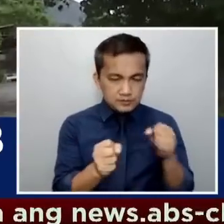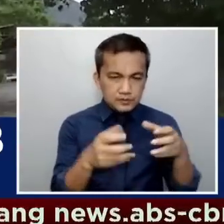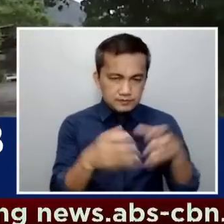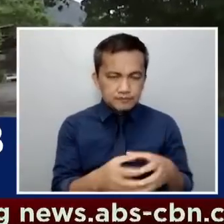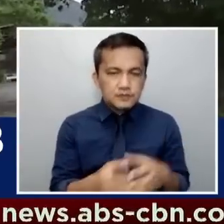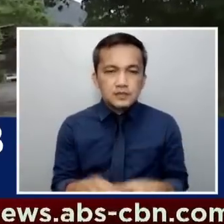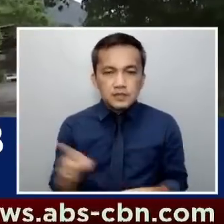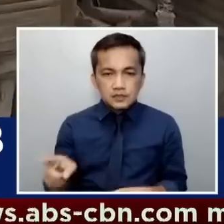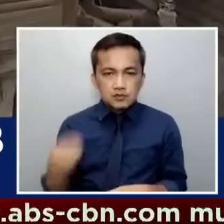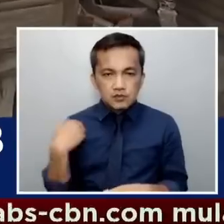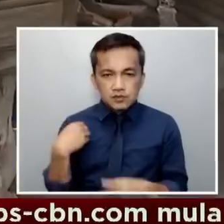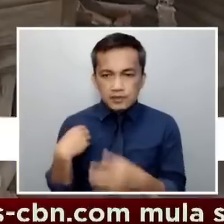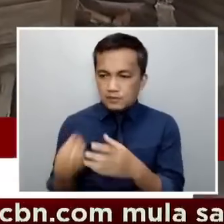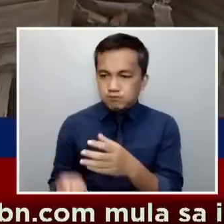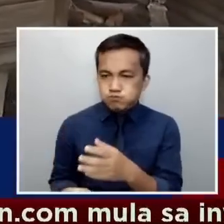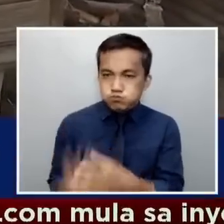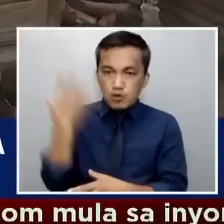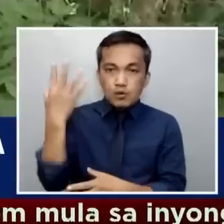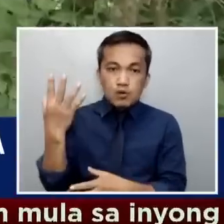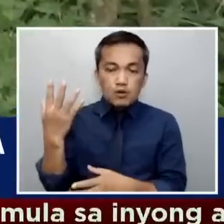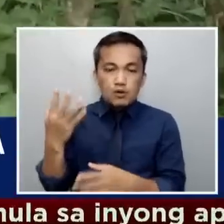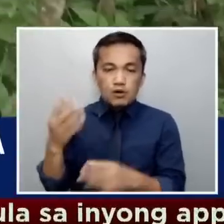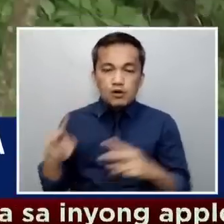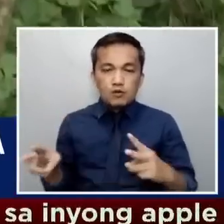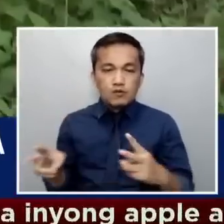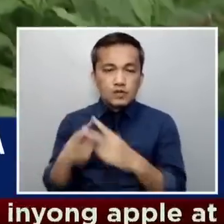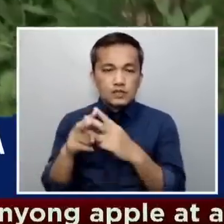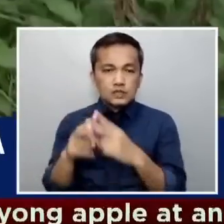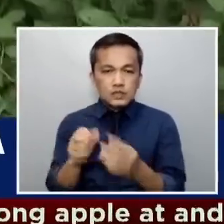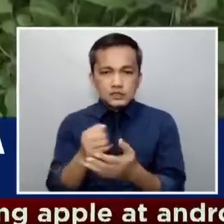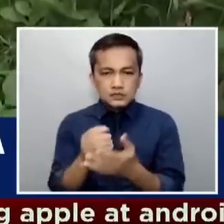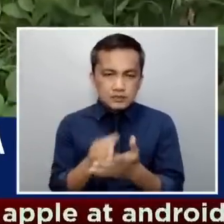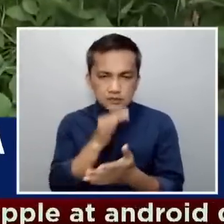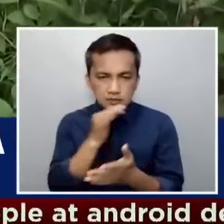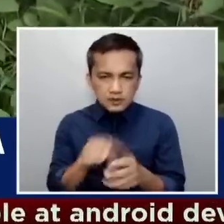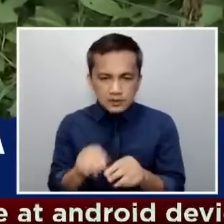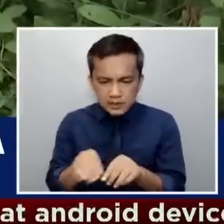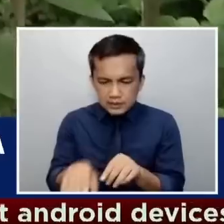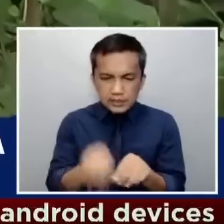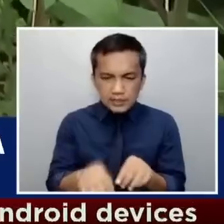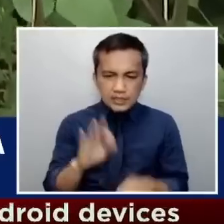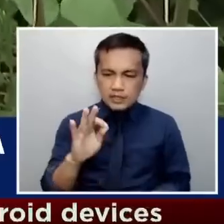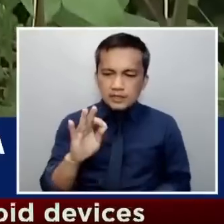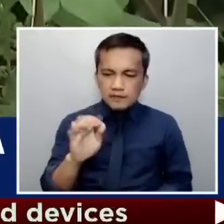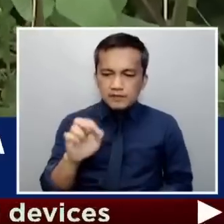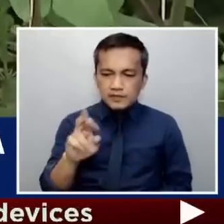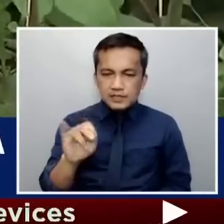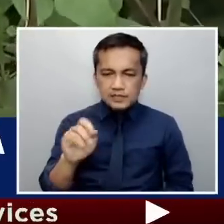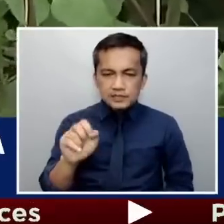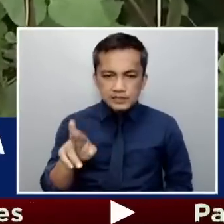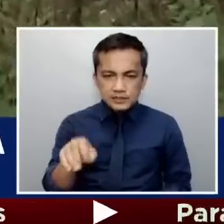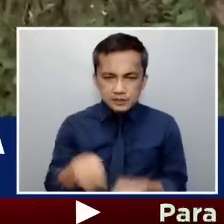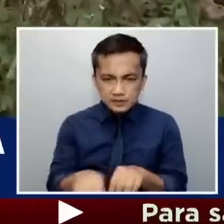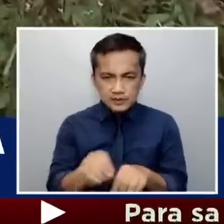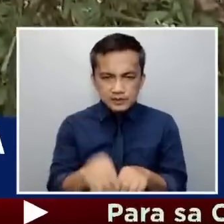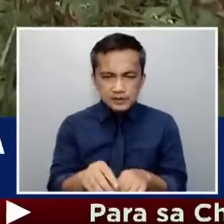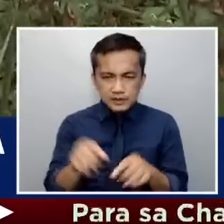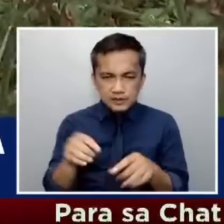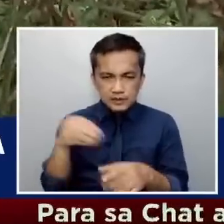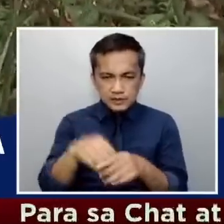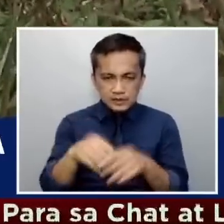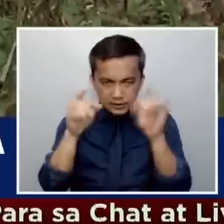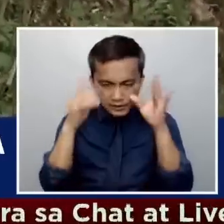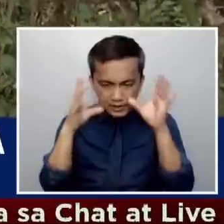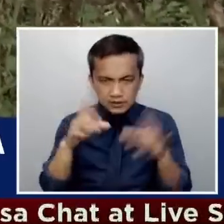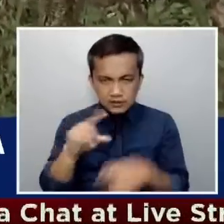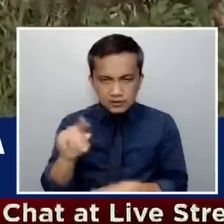pa sumasabog ang bulkan, ang ilang magsasaka naman, naglagay muna ng abono sa kanilang pananim sa loob ng danger zone gaya ni Tatay